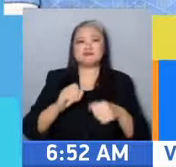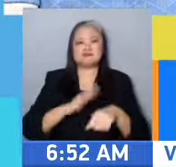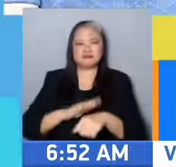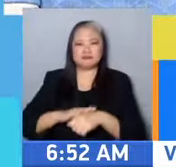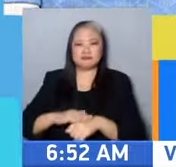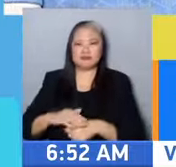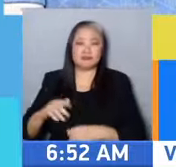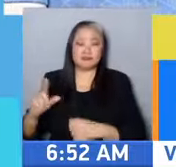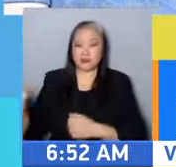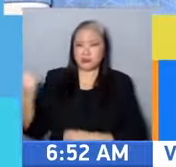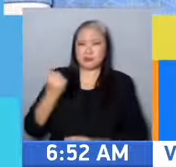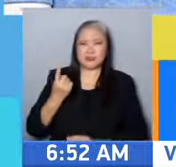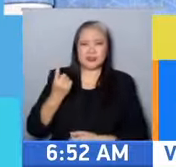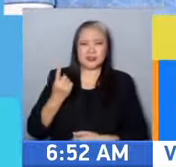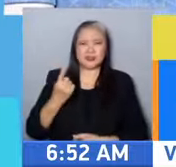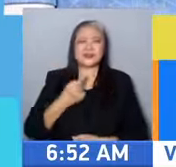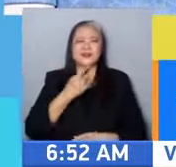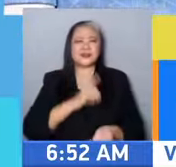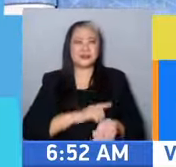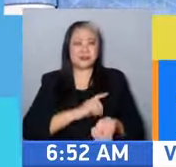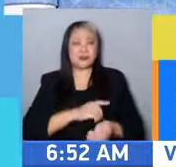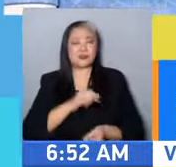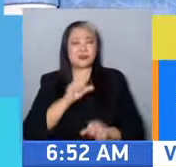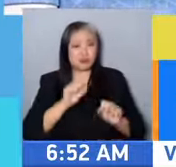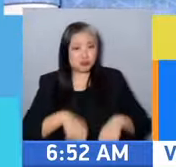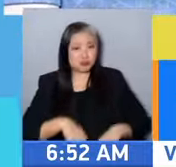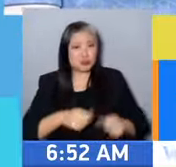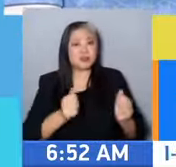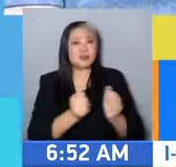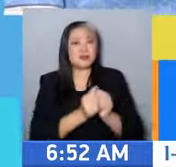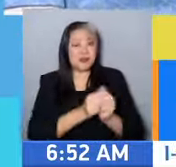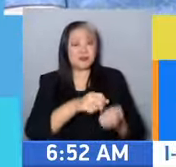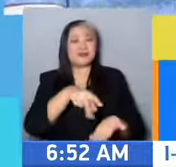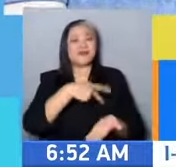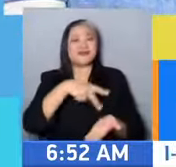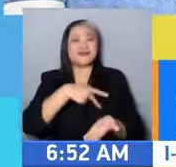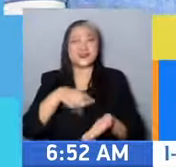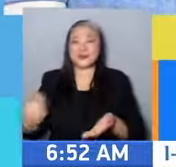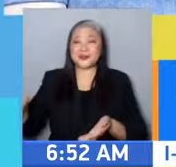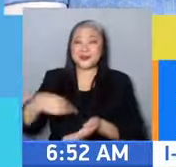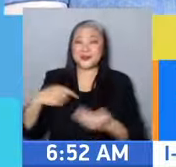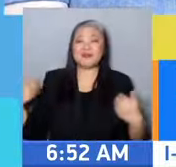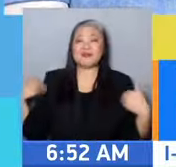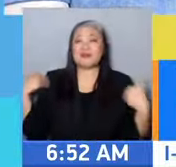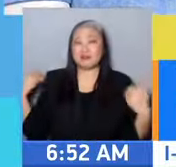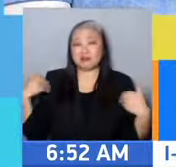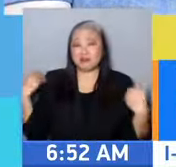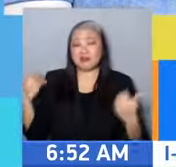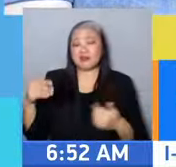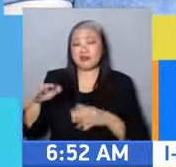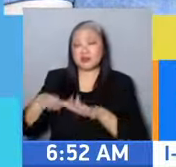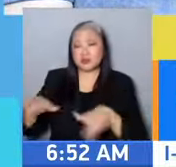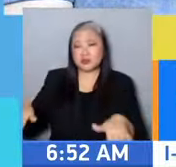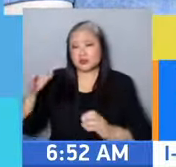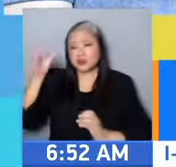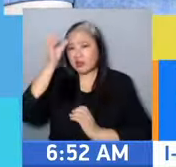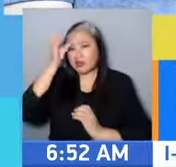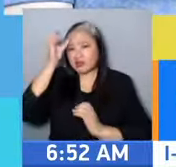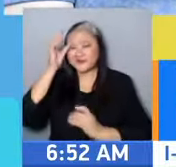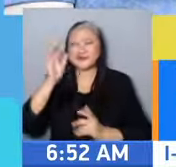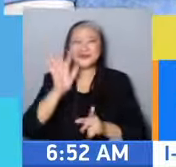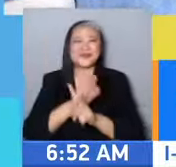Avenue Medical Center kung pwede sabayan ko sa pagsayaw yung mga batang may cancer. Oh. At dahil ang usong tugtog noon ay